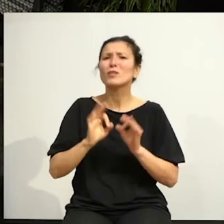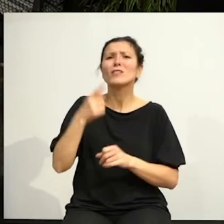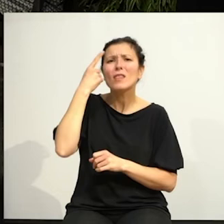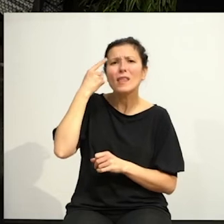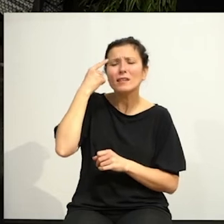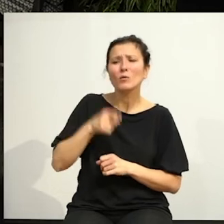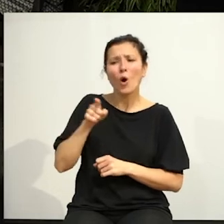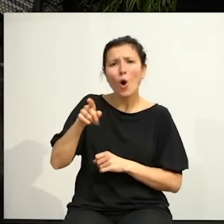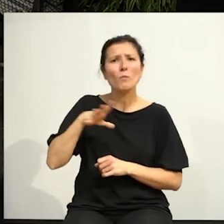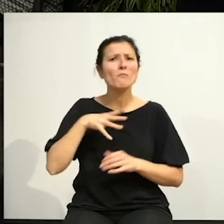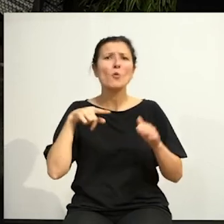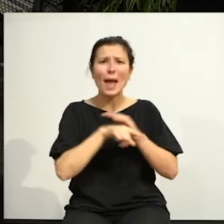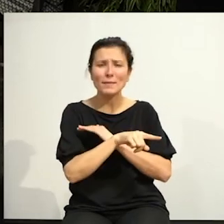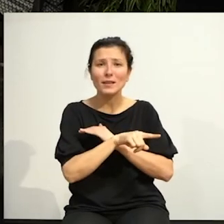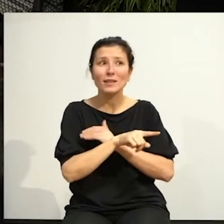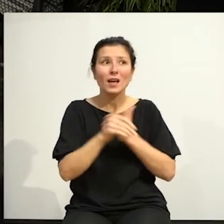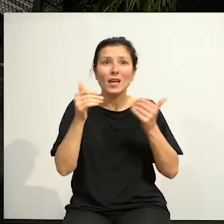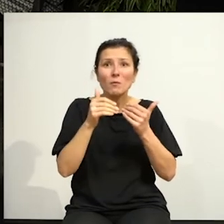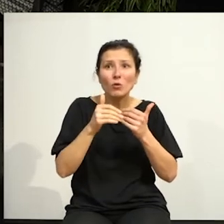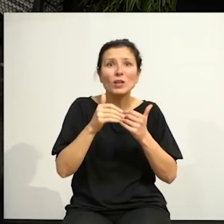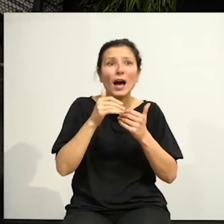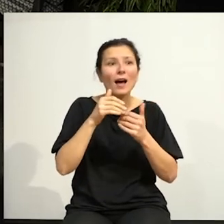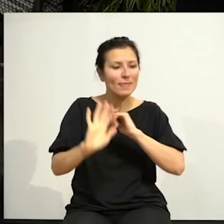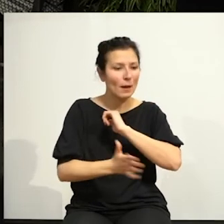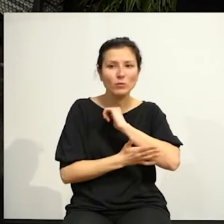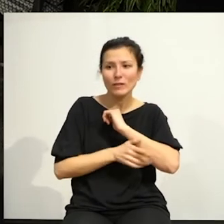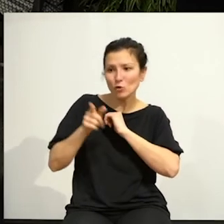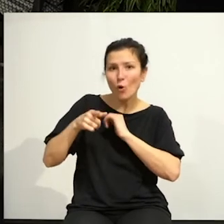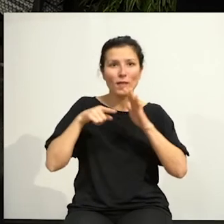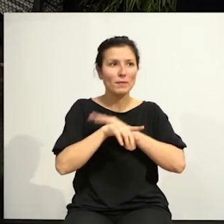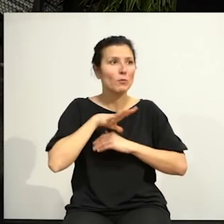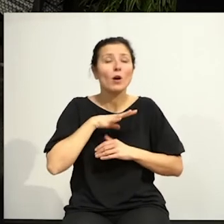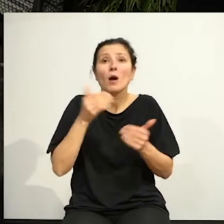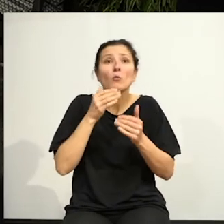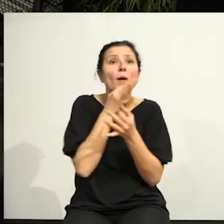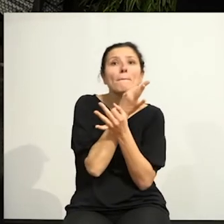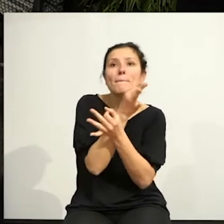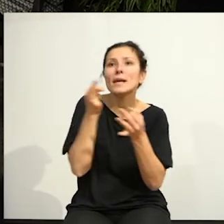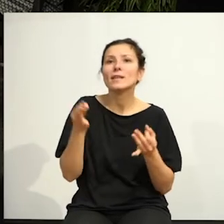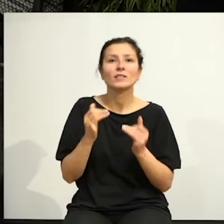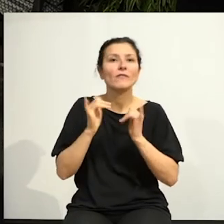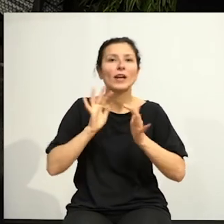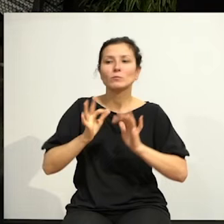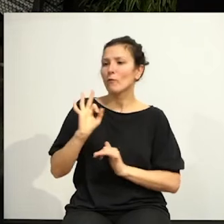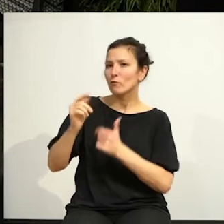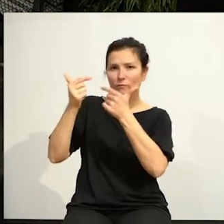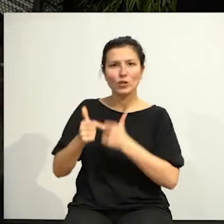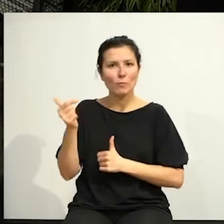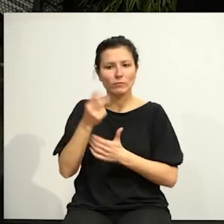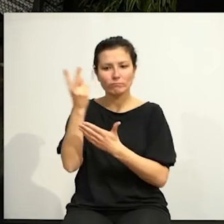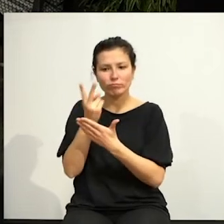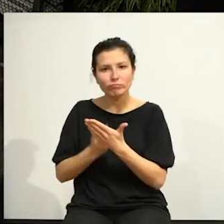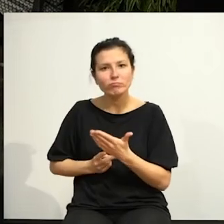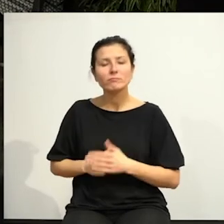emigranta można by zadawać mnóstwo pytań, prawda? O to, jak ta twórczość powinna być czytana, czy powinna